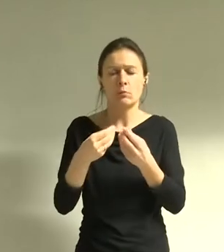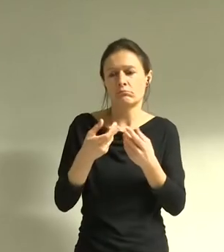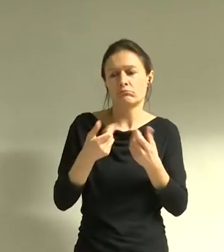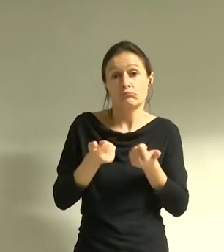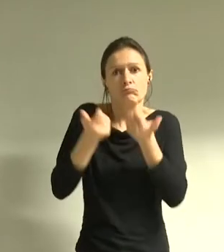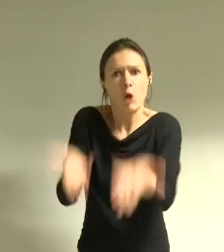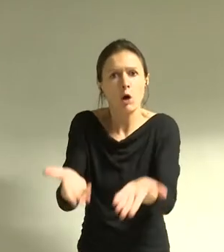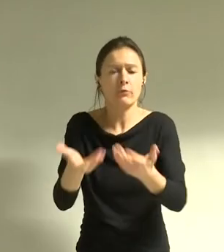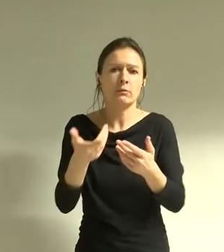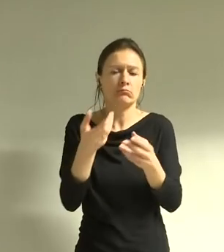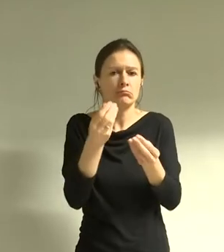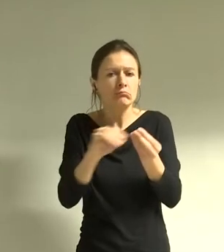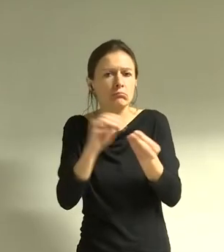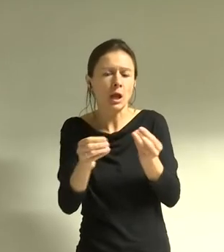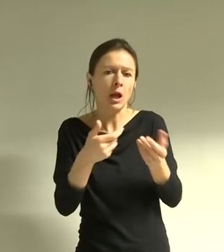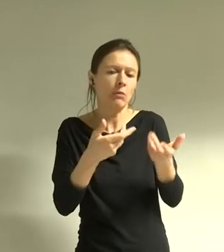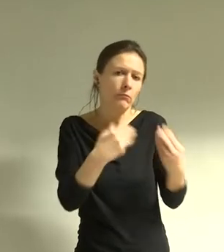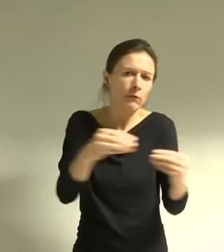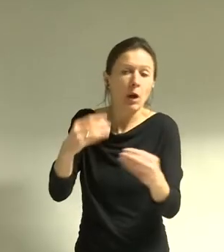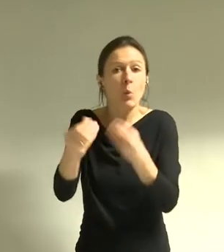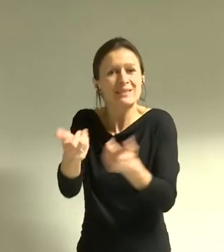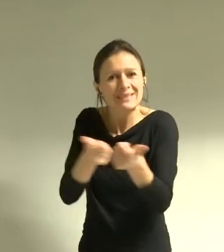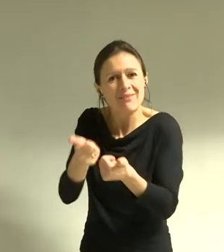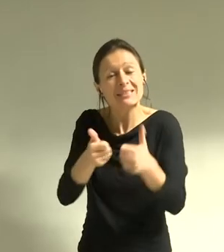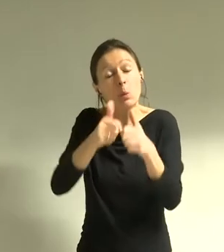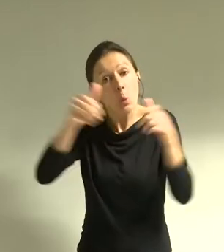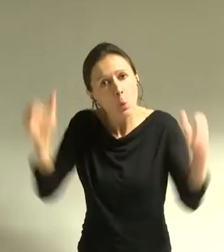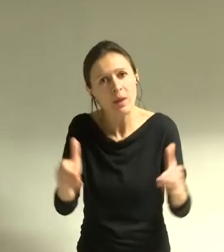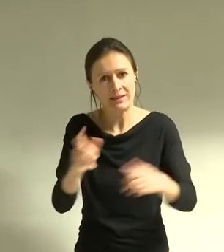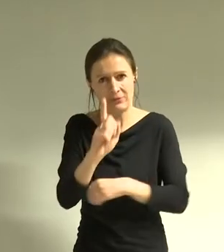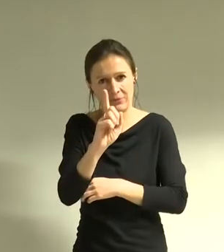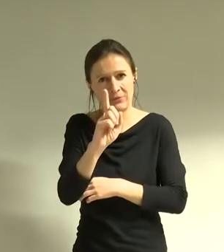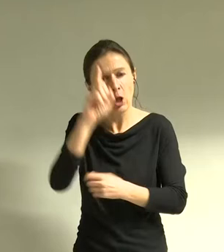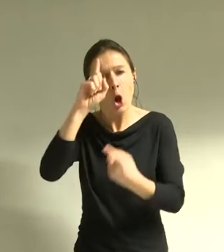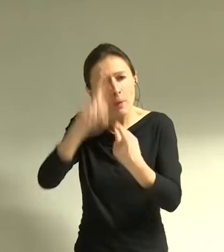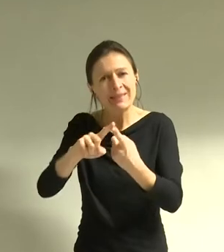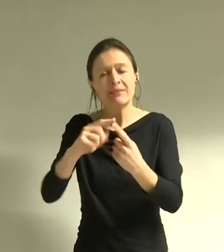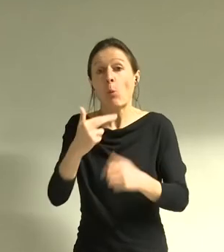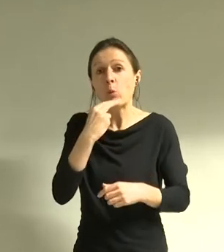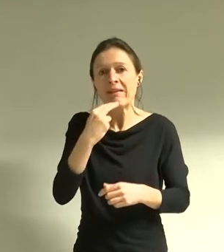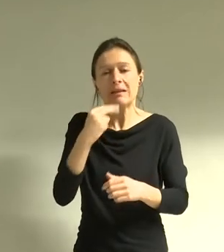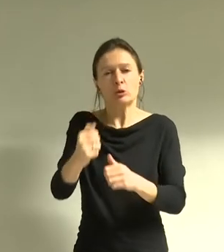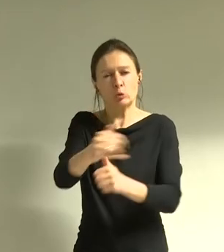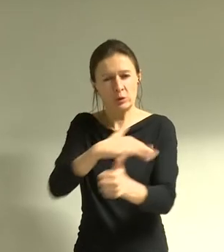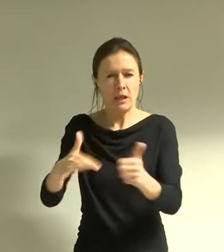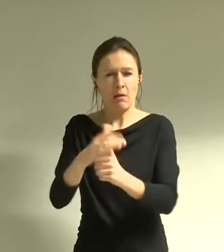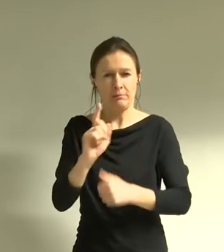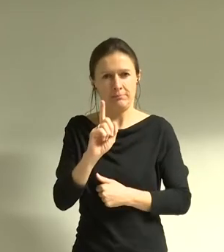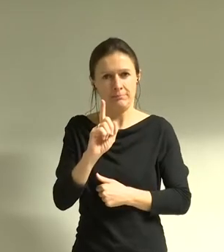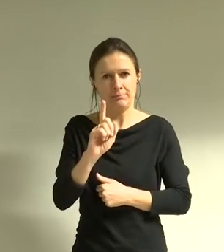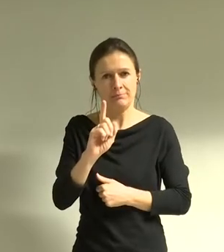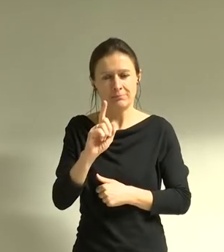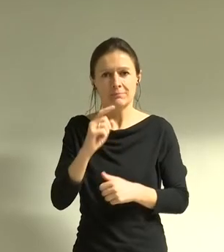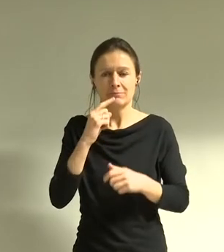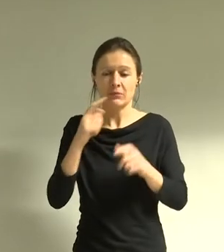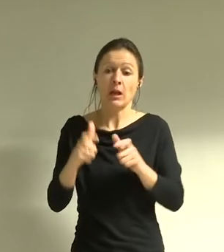d'intérêt collectif qui présentent un caractère d'utilité sociale c'est donc d'abord une société ici ce sera